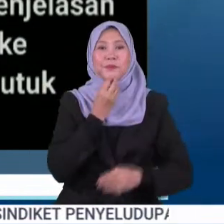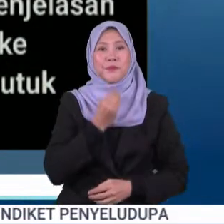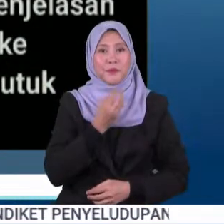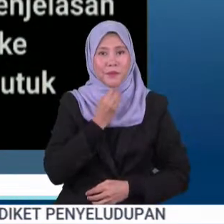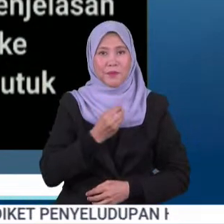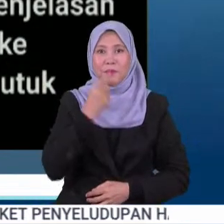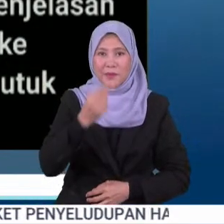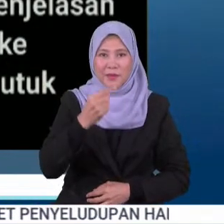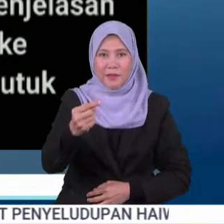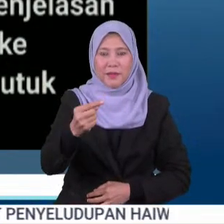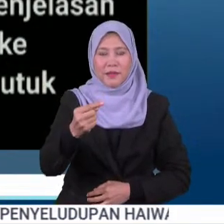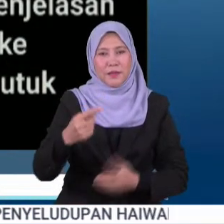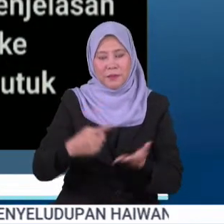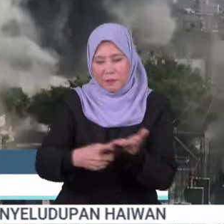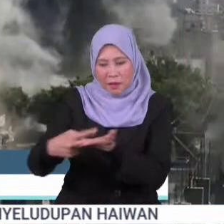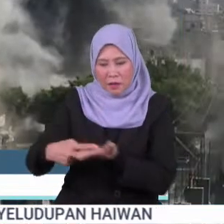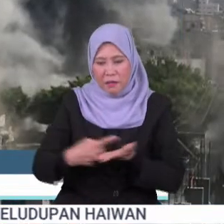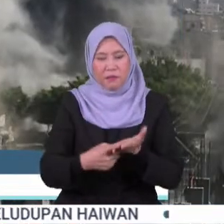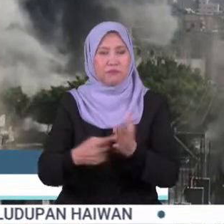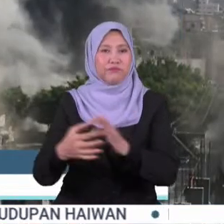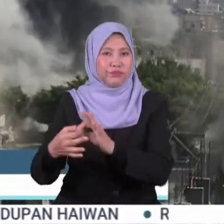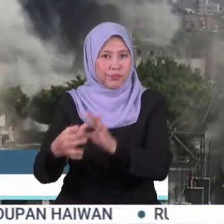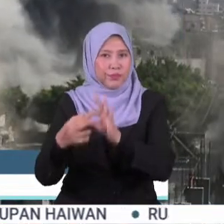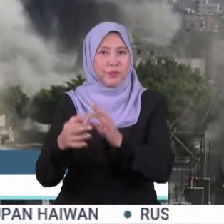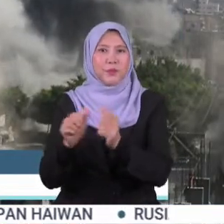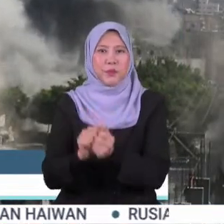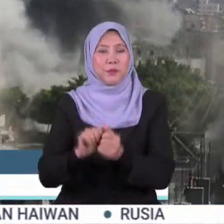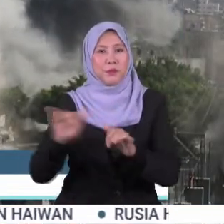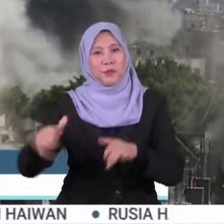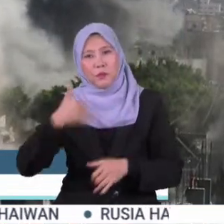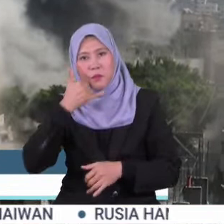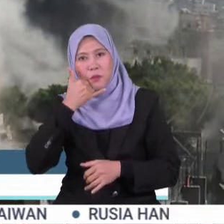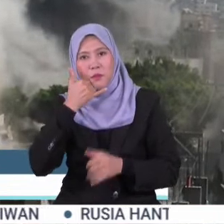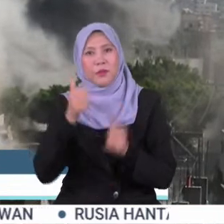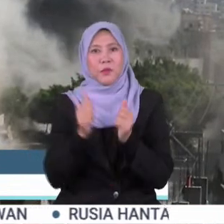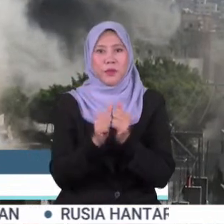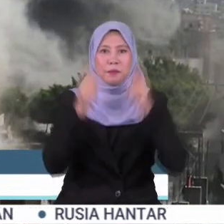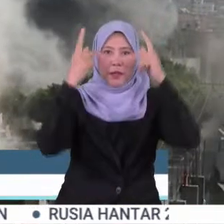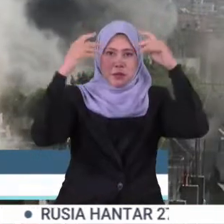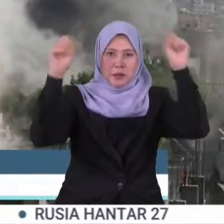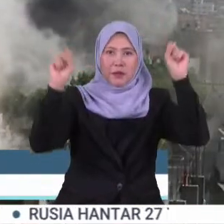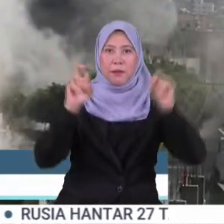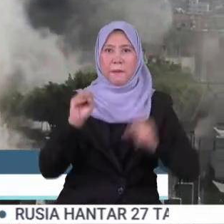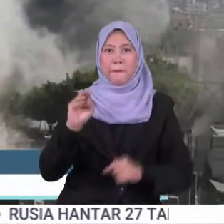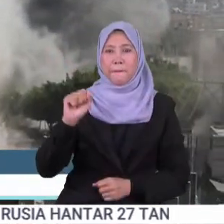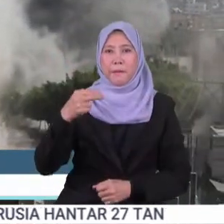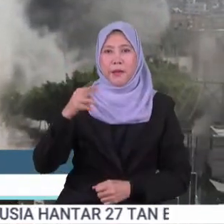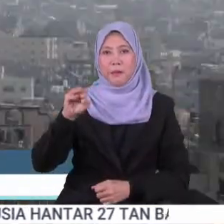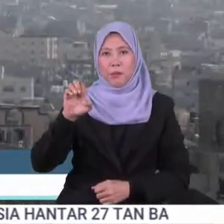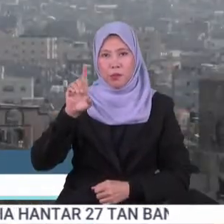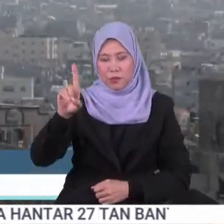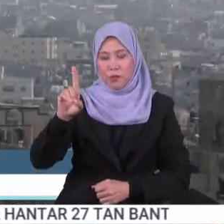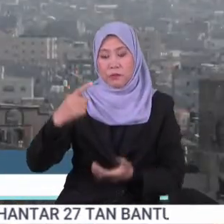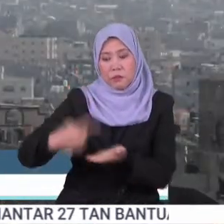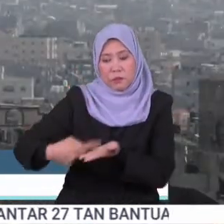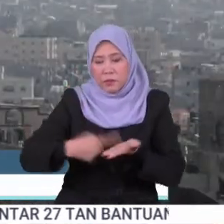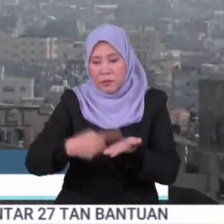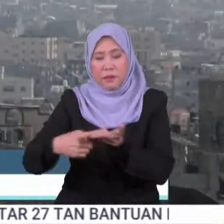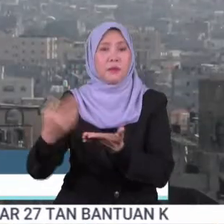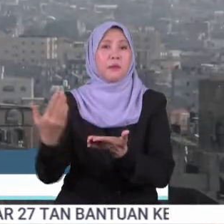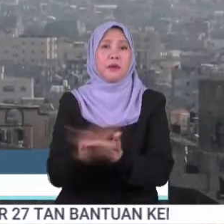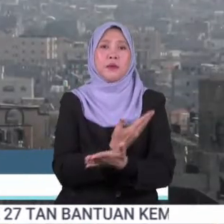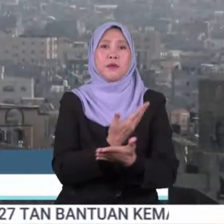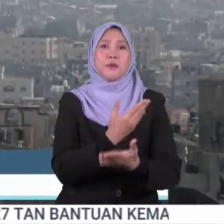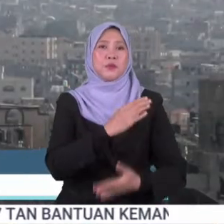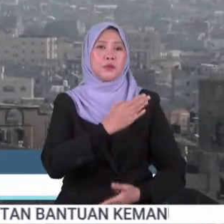Ibrahim berkata, kesepakatan itu disuarakan ketika perbualan telefon bersama Presiden Mahmud Abbas bagi membincangkan perkembangan terkini